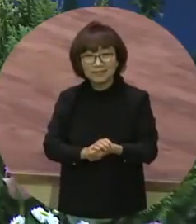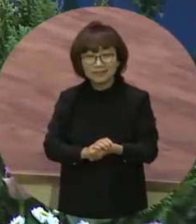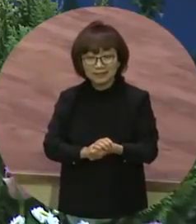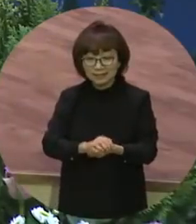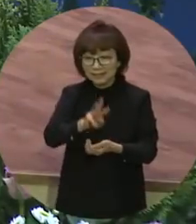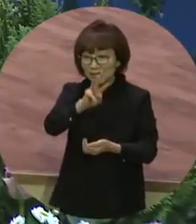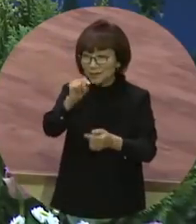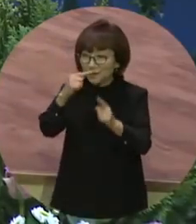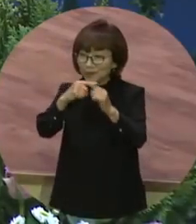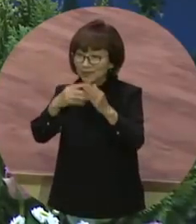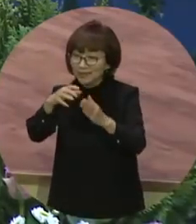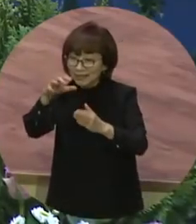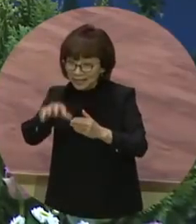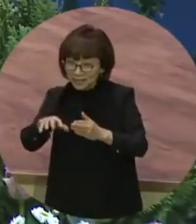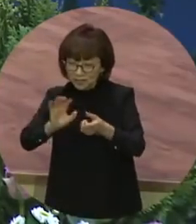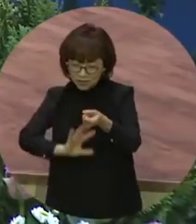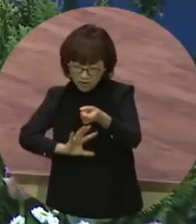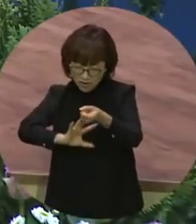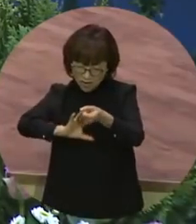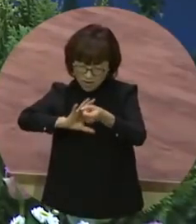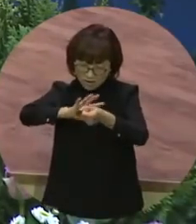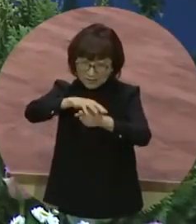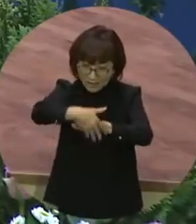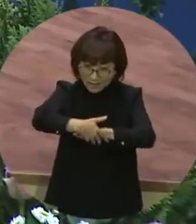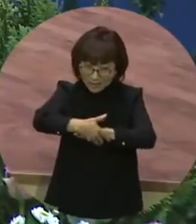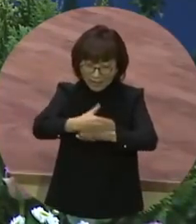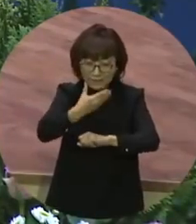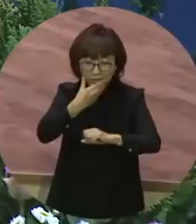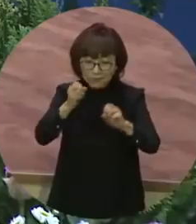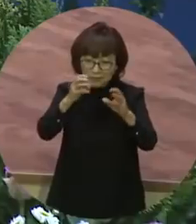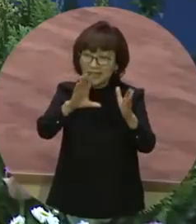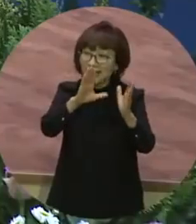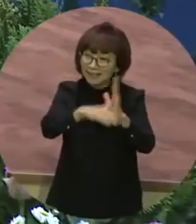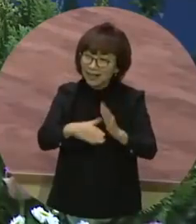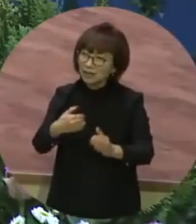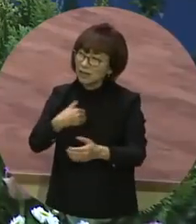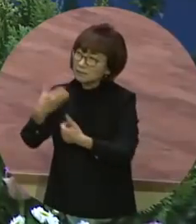민족의 교회의 모델이 될 것인데 내가 이 자리에 할 것이 뭐냐?